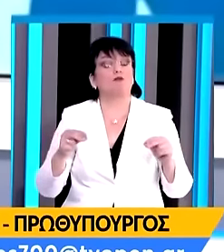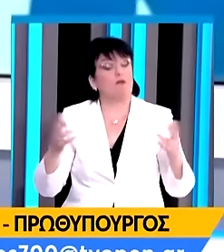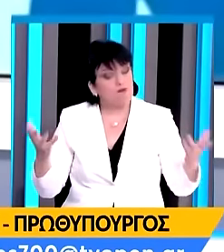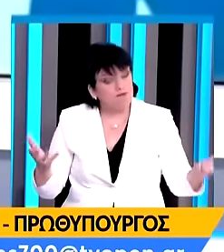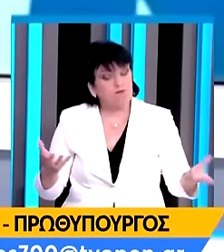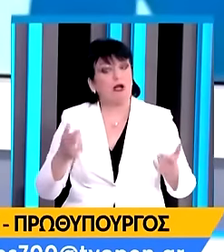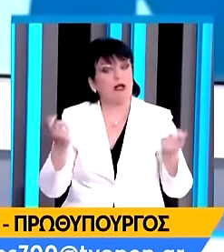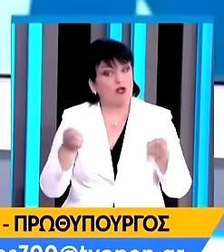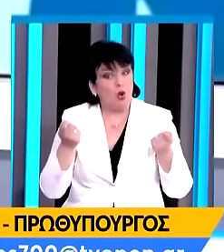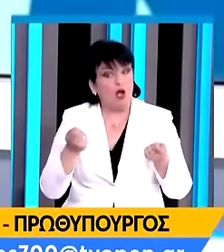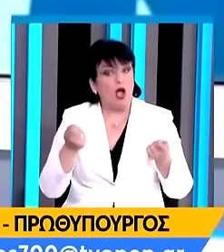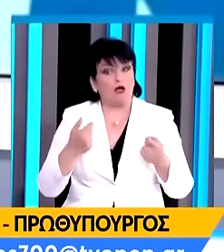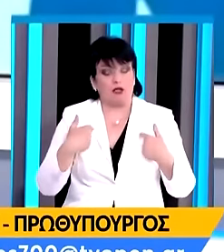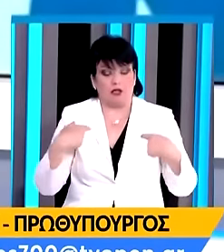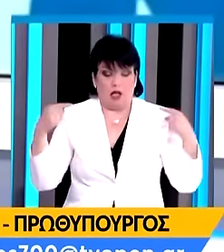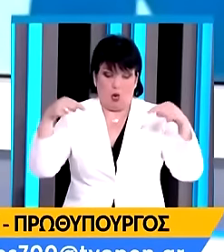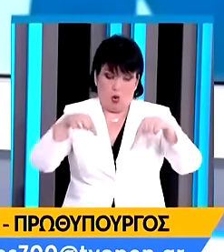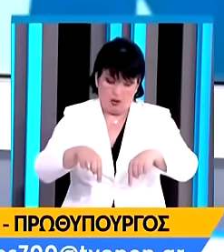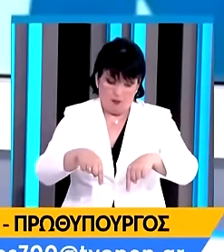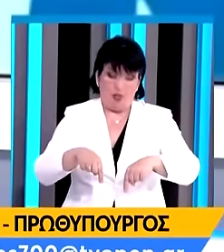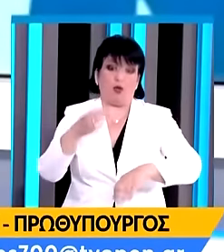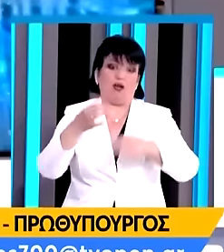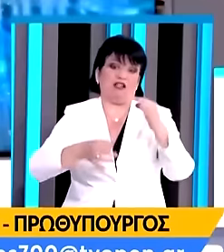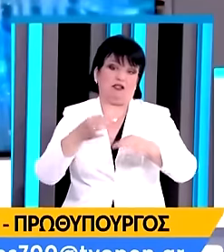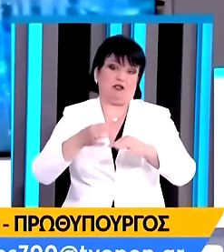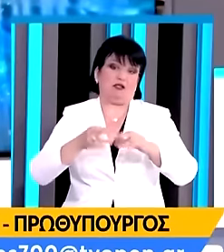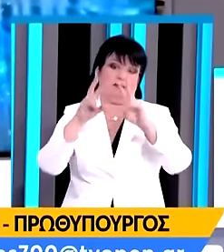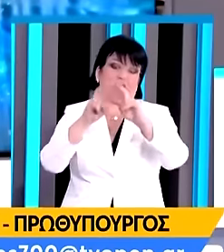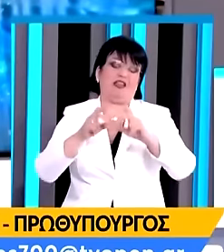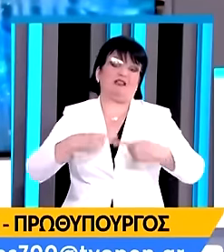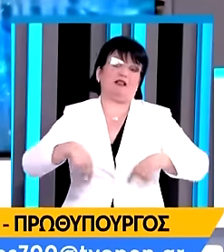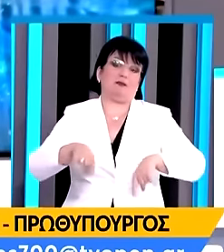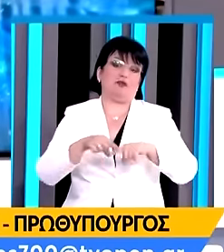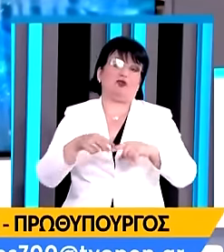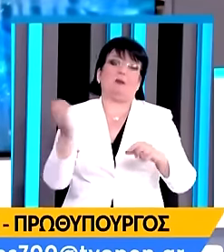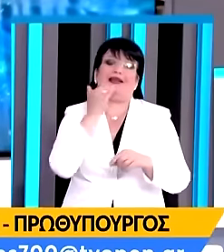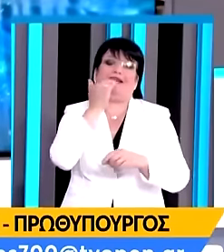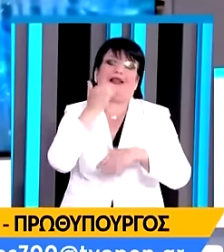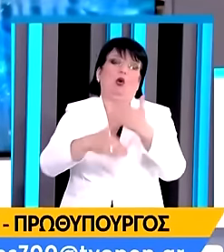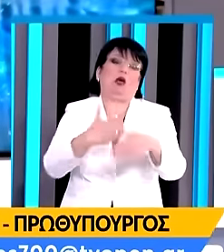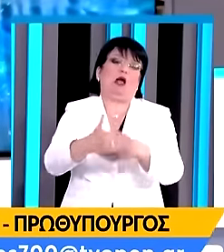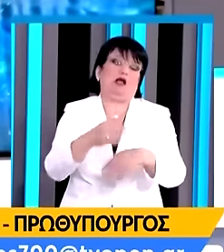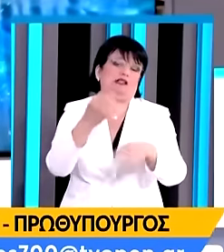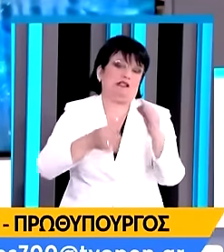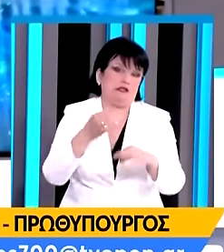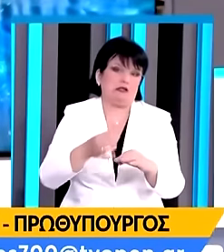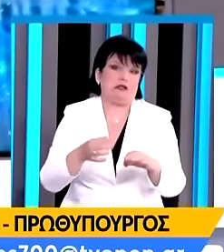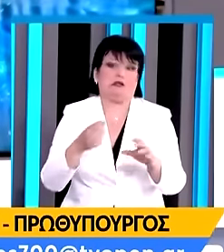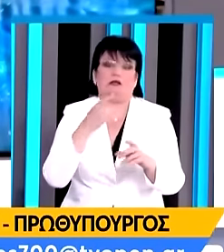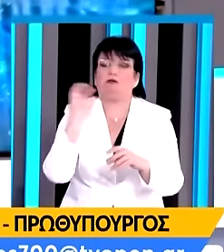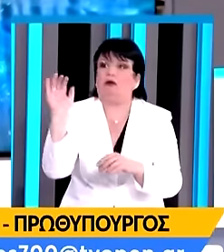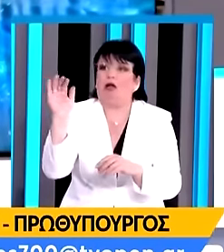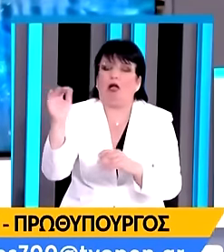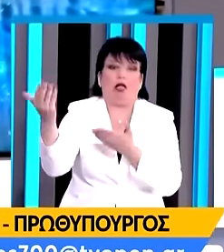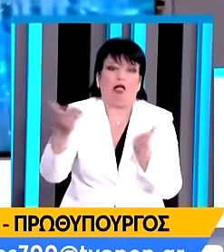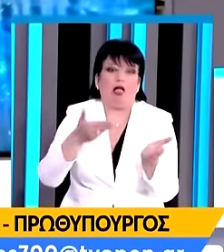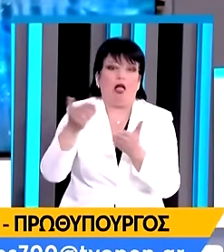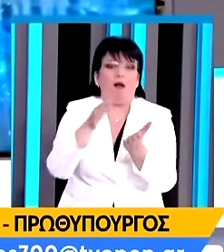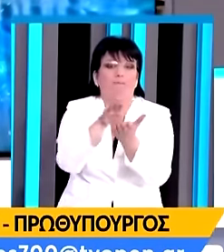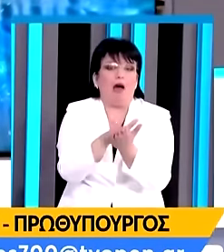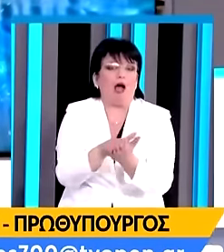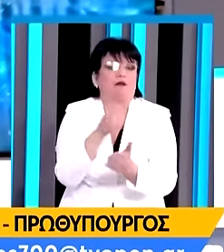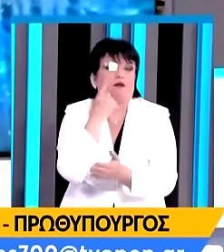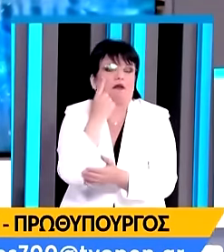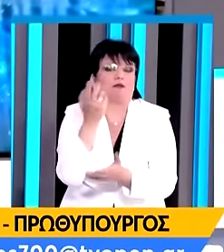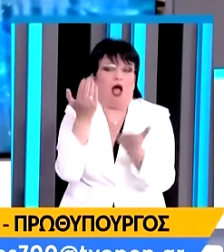Ας το κάνει λοιπόν και εδώ είμαστε να τα συζητήσουμε. Έχει τα στοιχεία πάντως, κύριε Πρόεδρε, δεν πήγε πολύ καλά. Έκλεισε γρήγορα τις εργασίες, δεν περίμενε να έρθει δικογραφία, δεν κάλεσε σημαντικούς